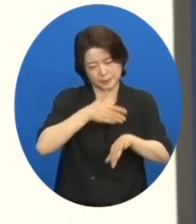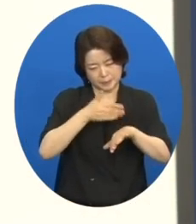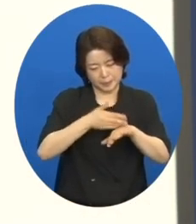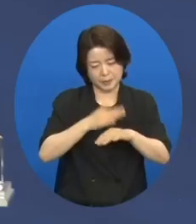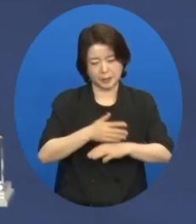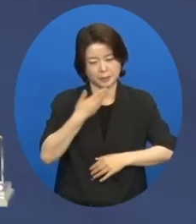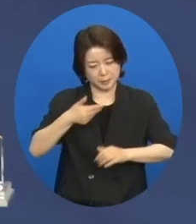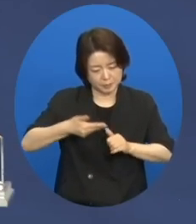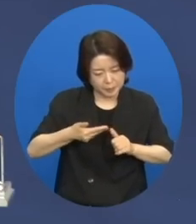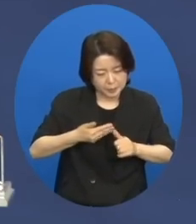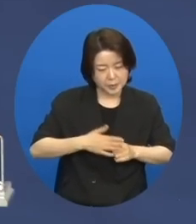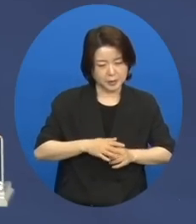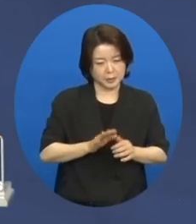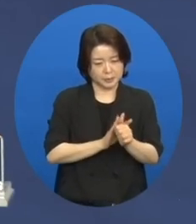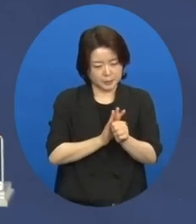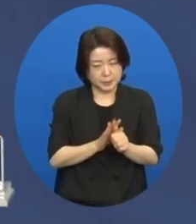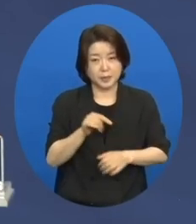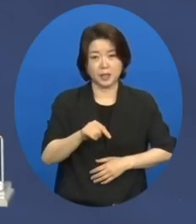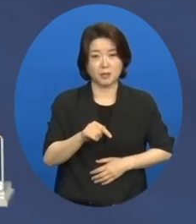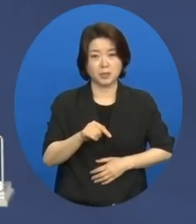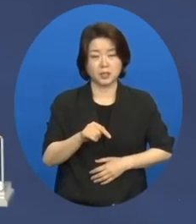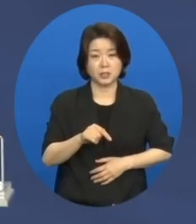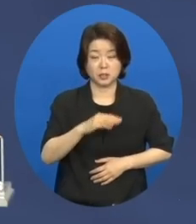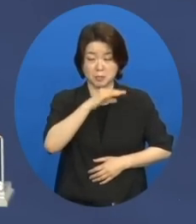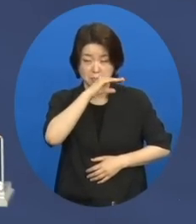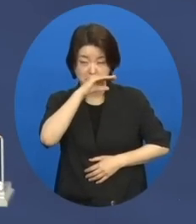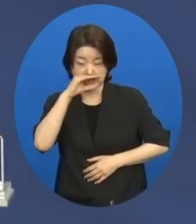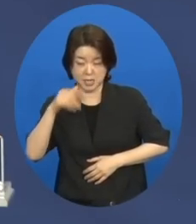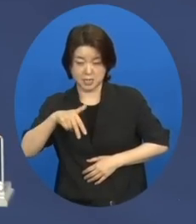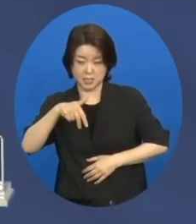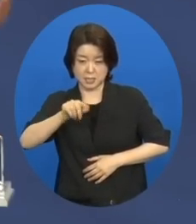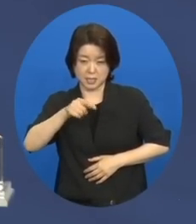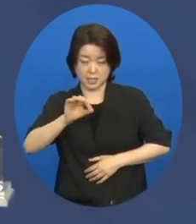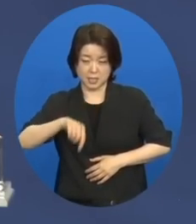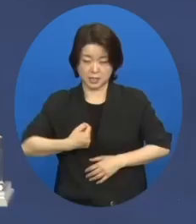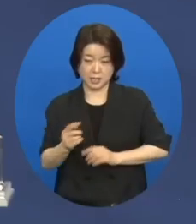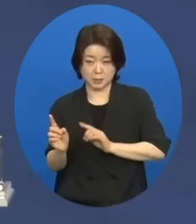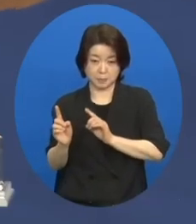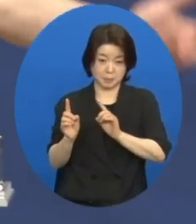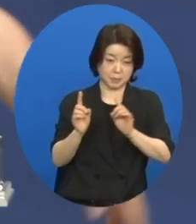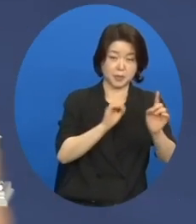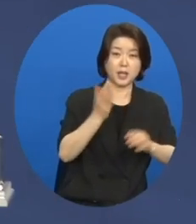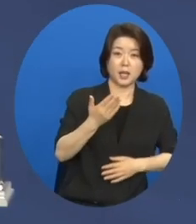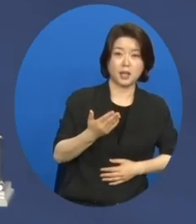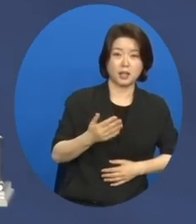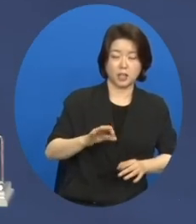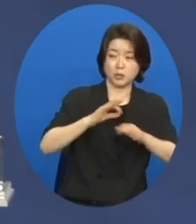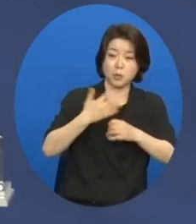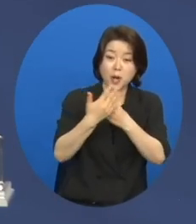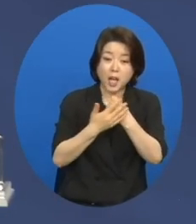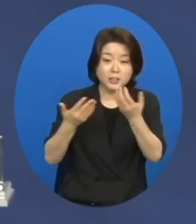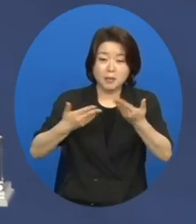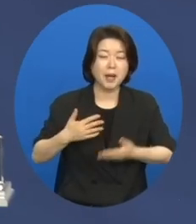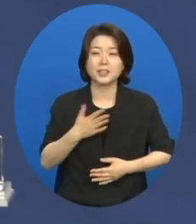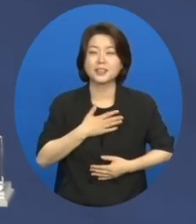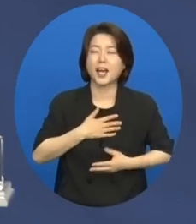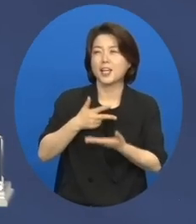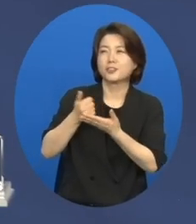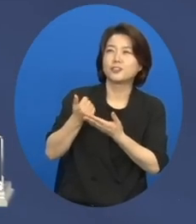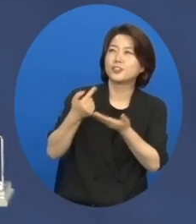으르고 이렇게 하면 좋은 건전한 자아가 되겠지. 은혜 받은 내가 이 놀라운 복음의 은혜를 받은 내가 주님을